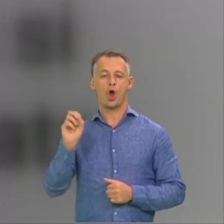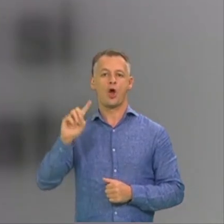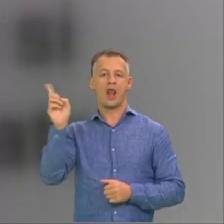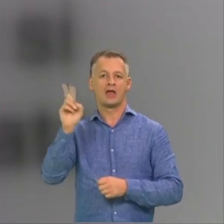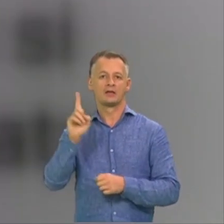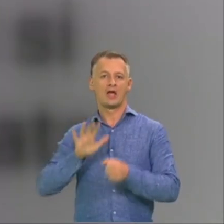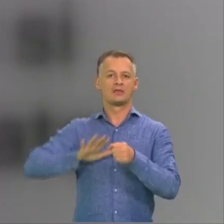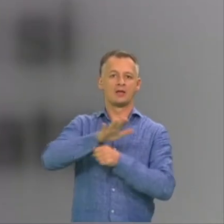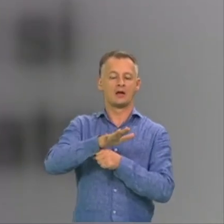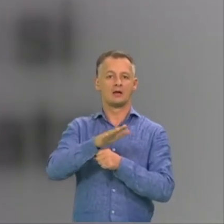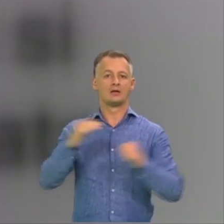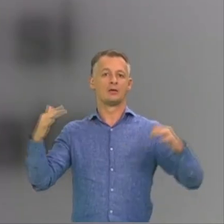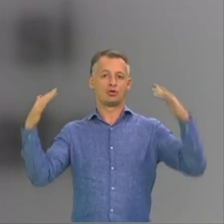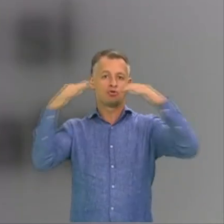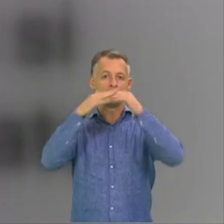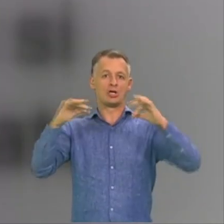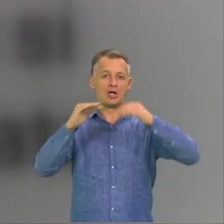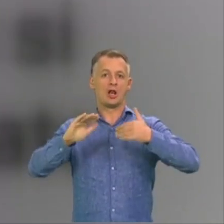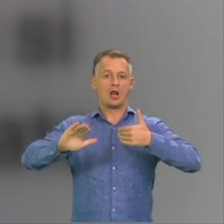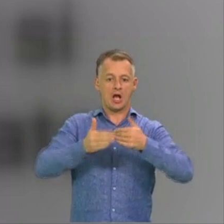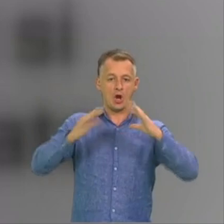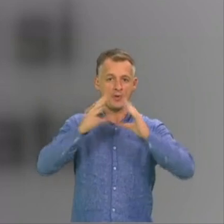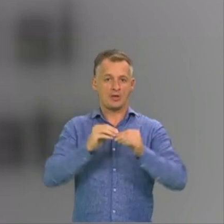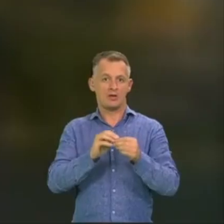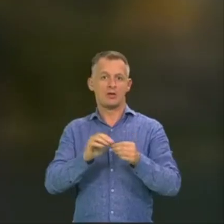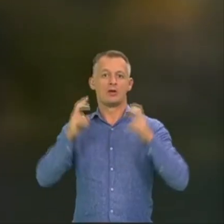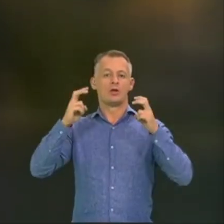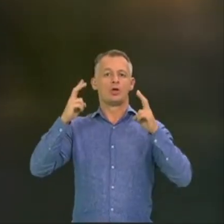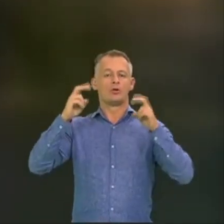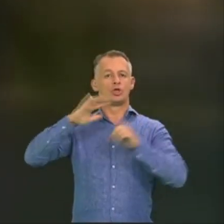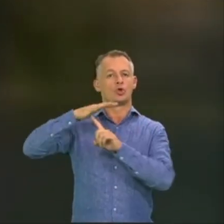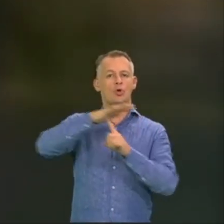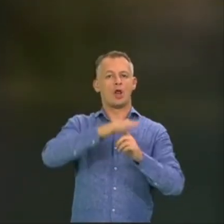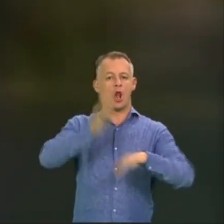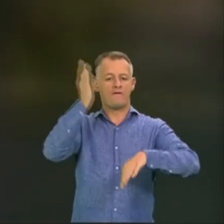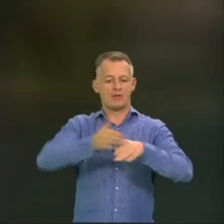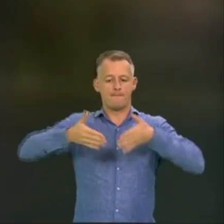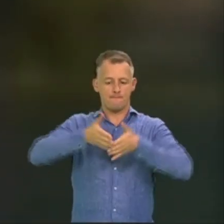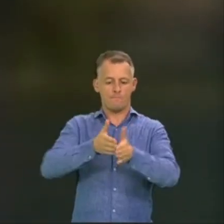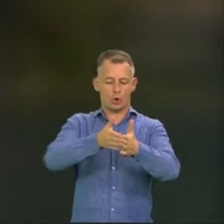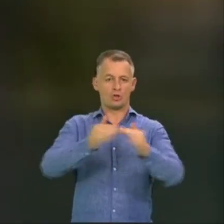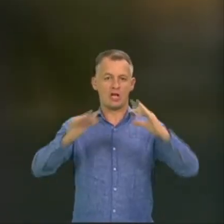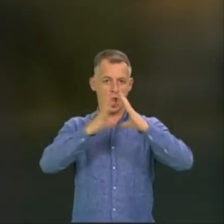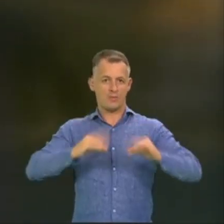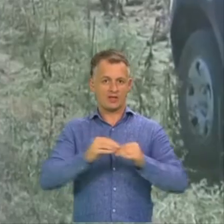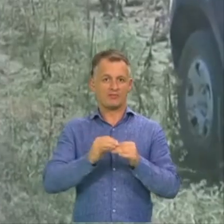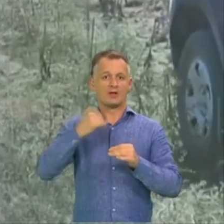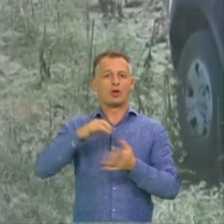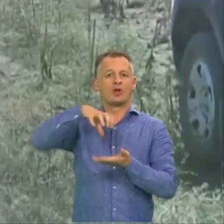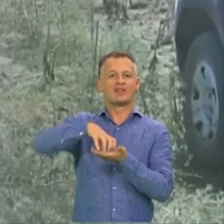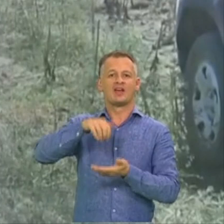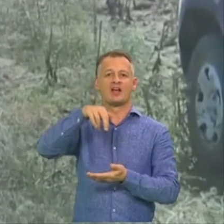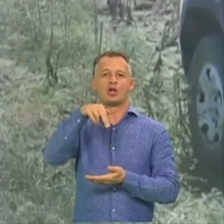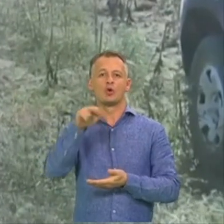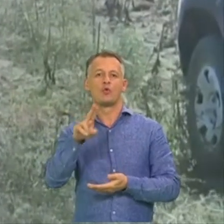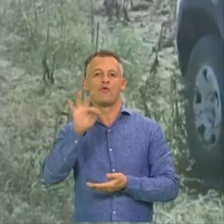Roalert de atac aerian lângă România, dronele au lovit porturile de lângă noi azi noapte, iar autoritățile au găsit în localitățile Nufăru și Victoria